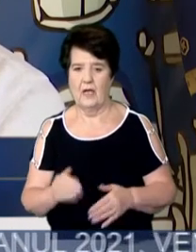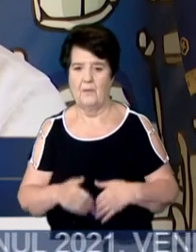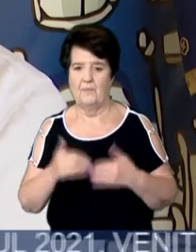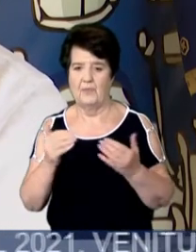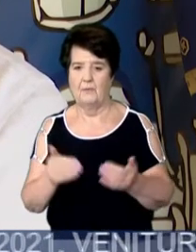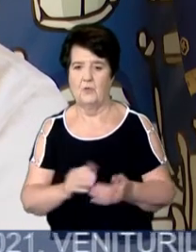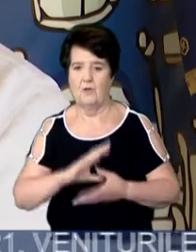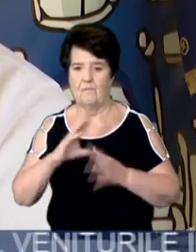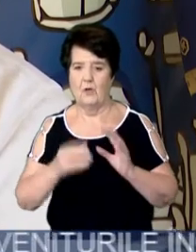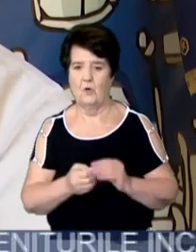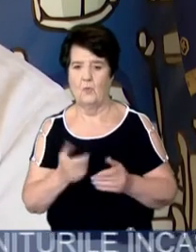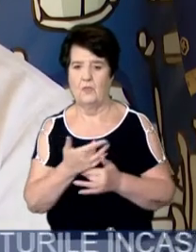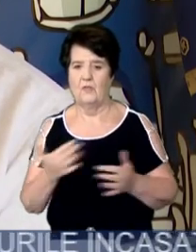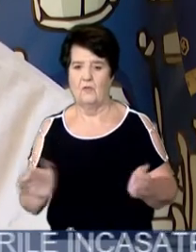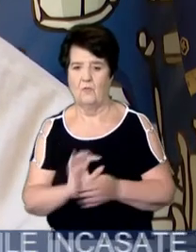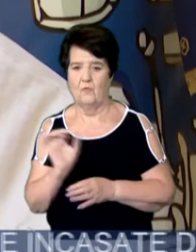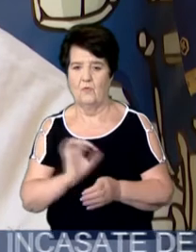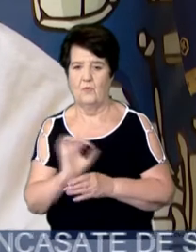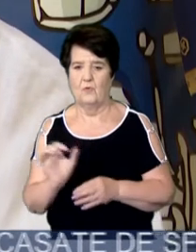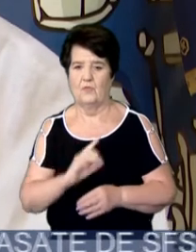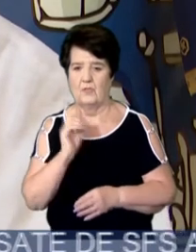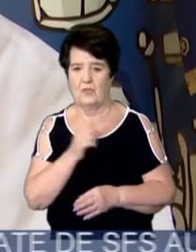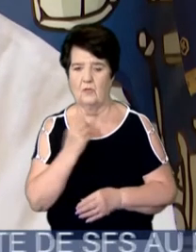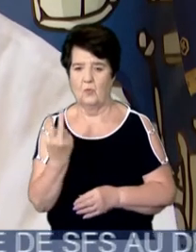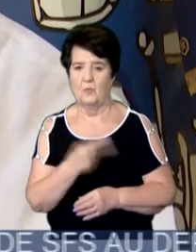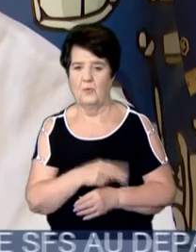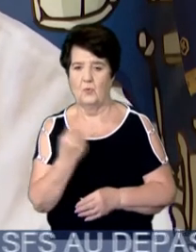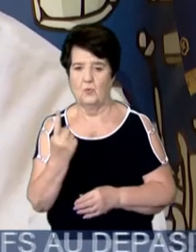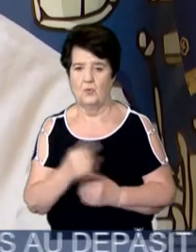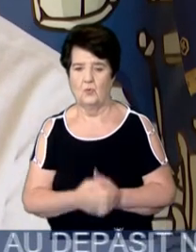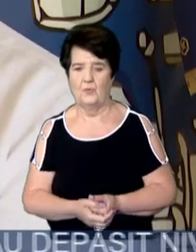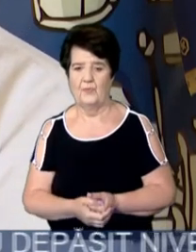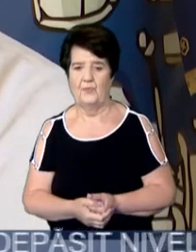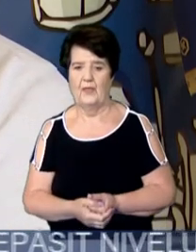depășit volumul de mărfuri transportate pe întreg anul 2021.